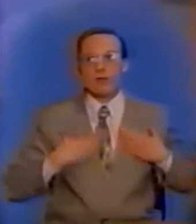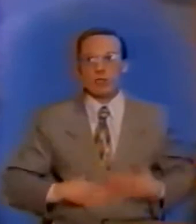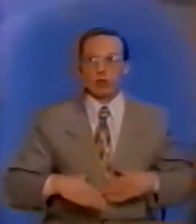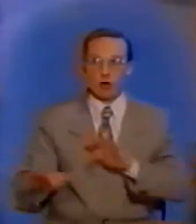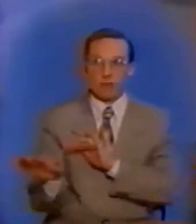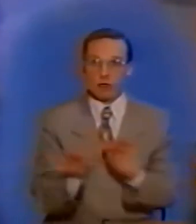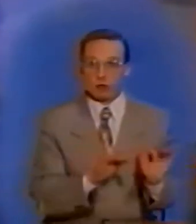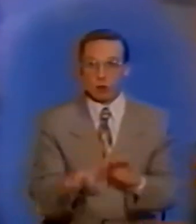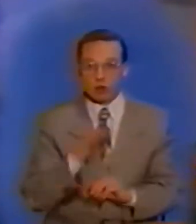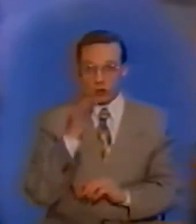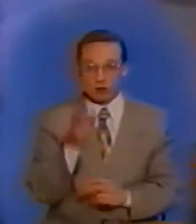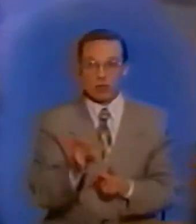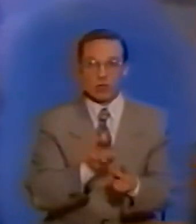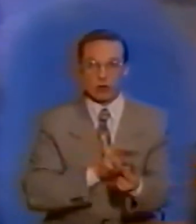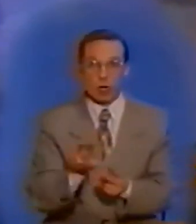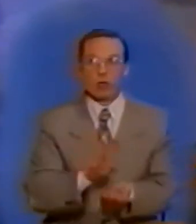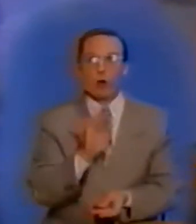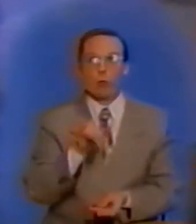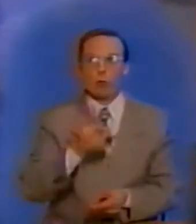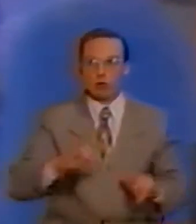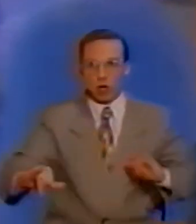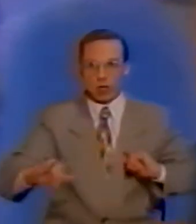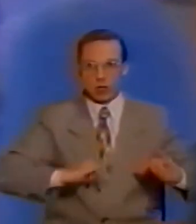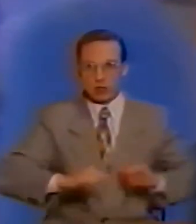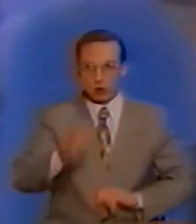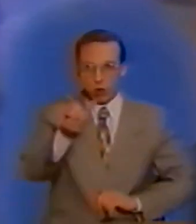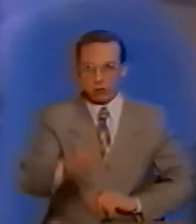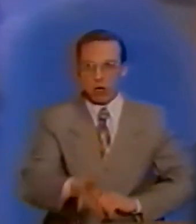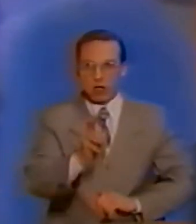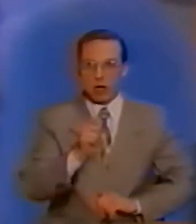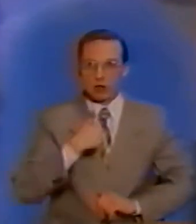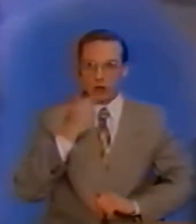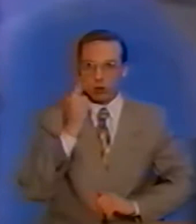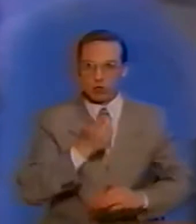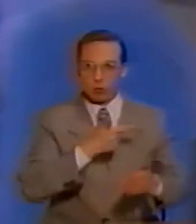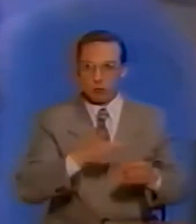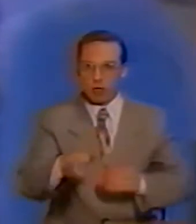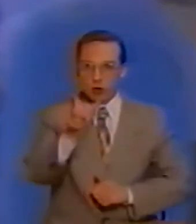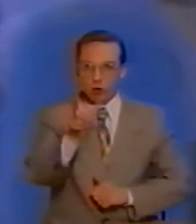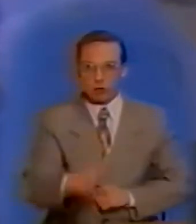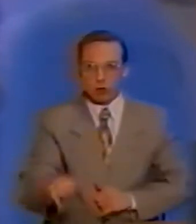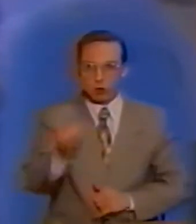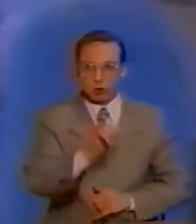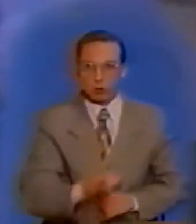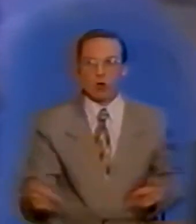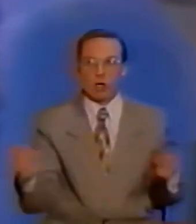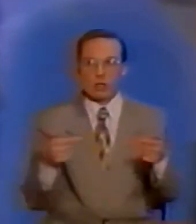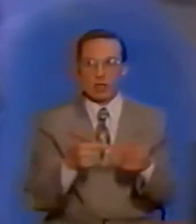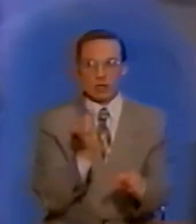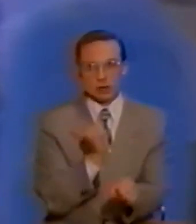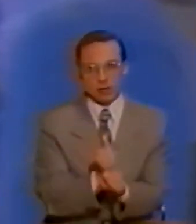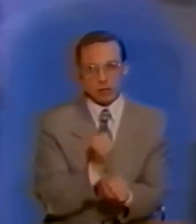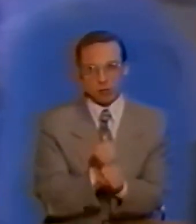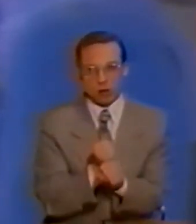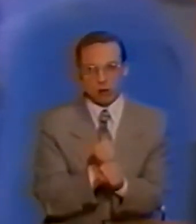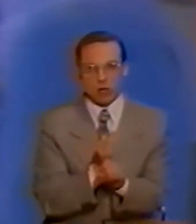veiksmų išreikštas seksualinio pobūdžio elgesys su asmeniu, ir ką aš norėčiau pabrėžti, su asmeniu, su kuriuo sieja darbo